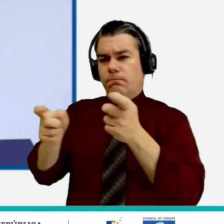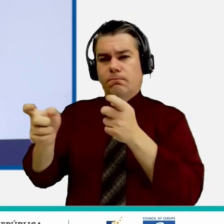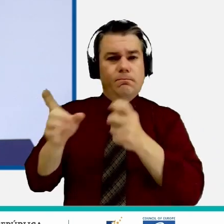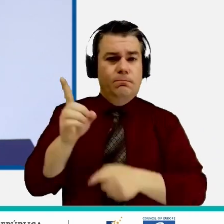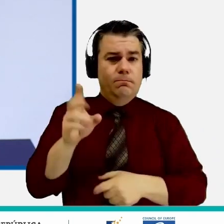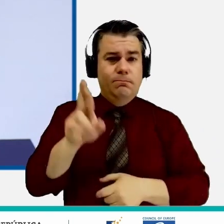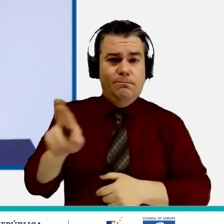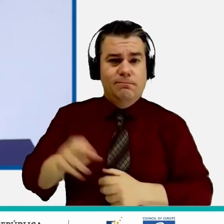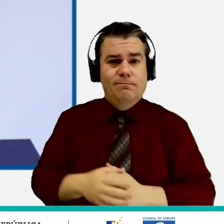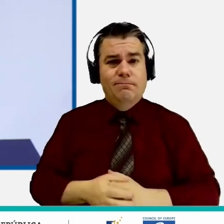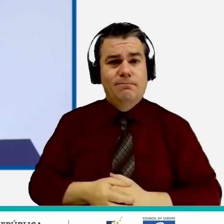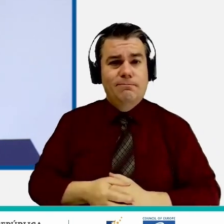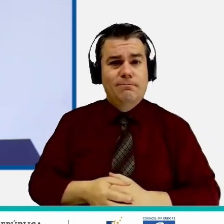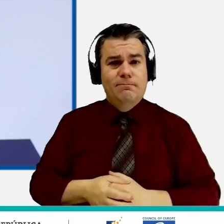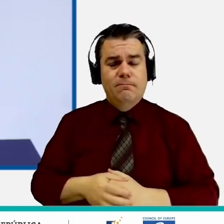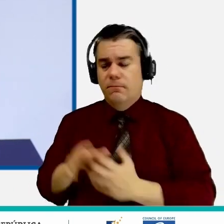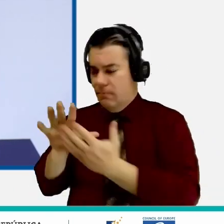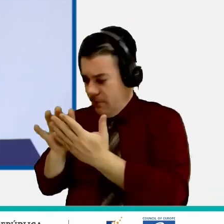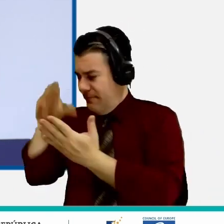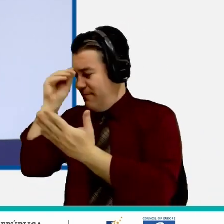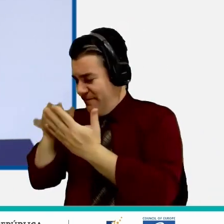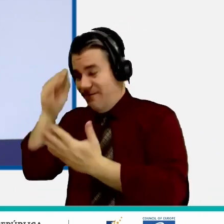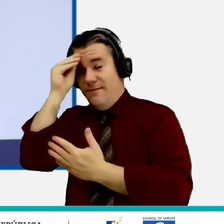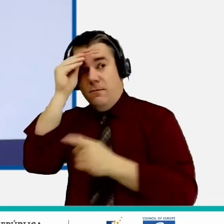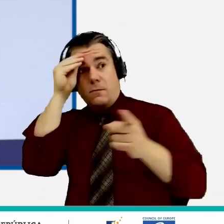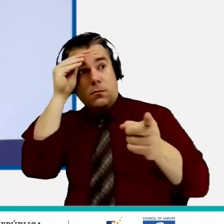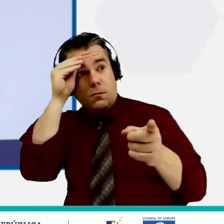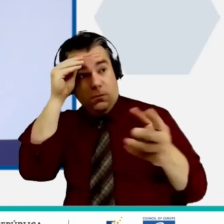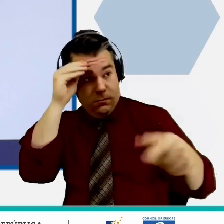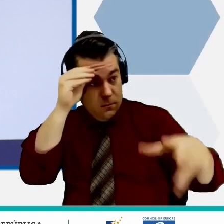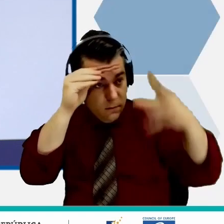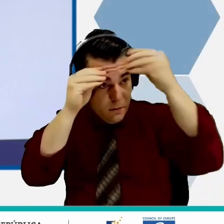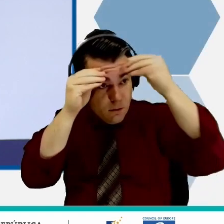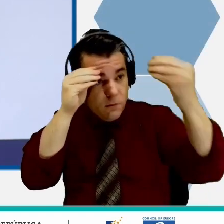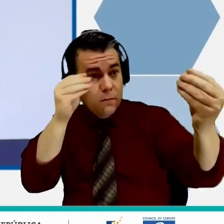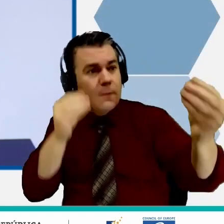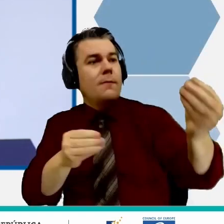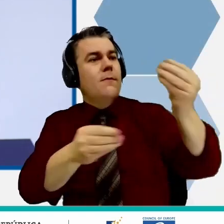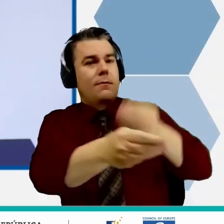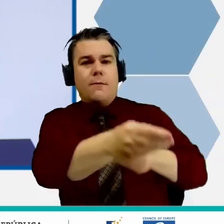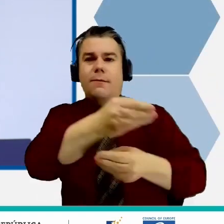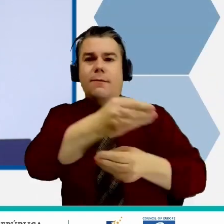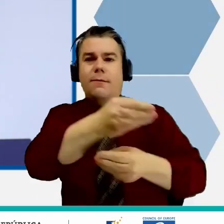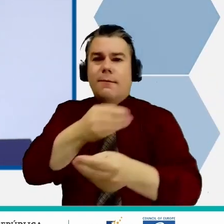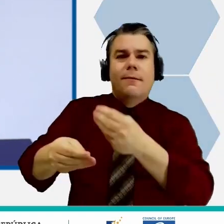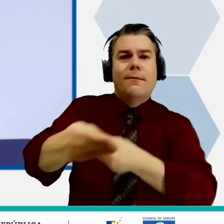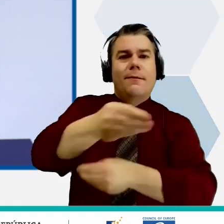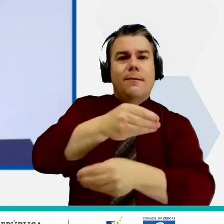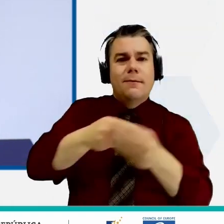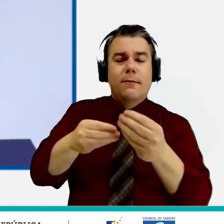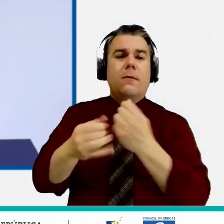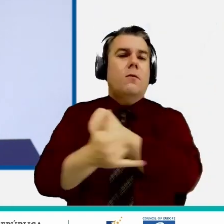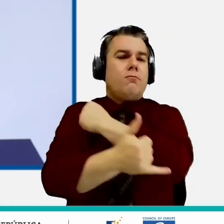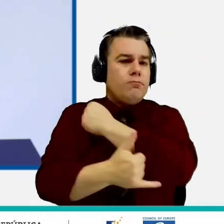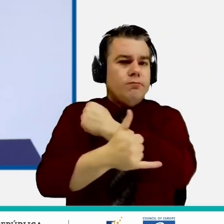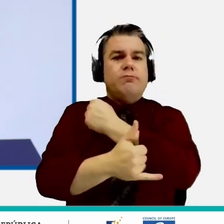национальном и местном уровнях для более ориентированной на риски гендерной и инклюзивной